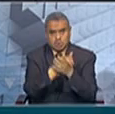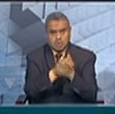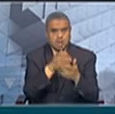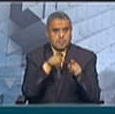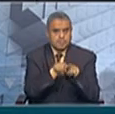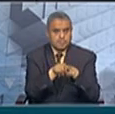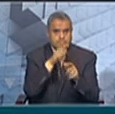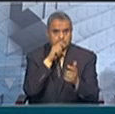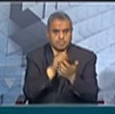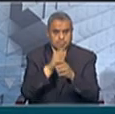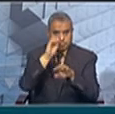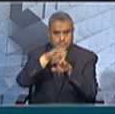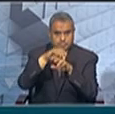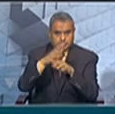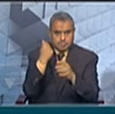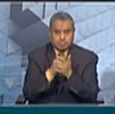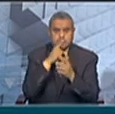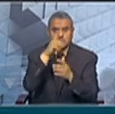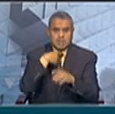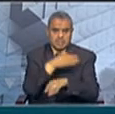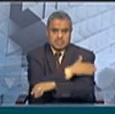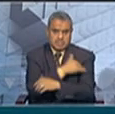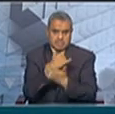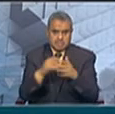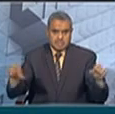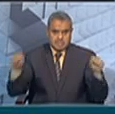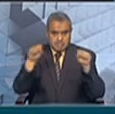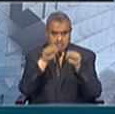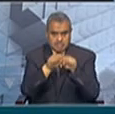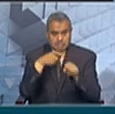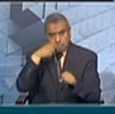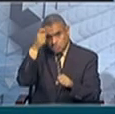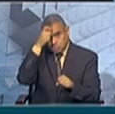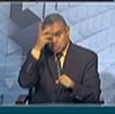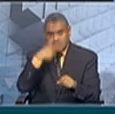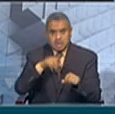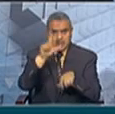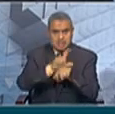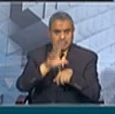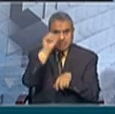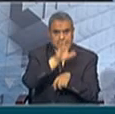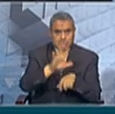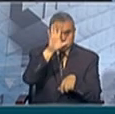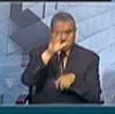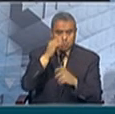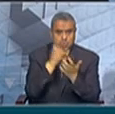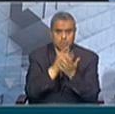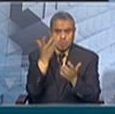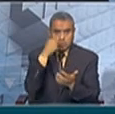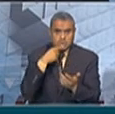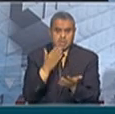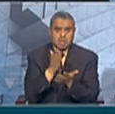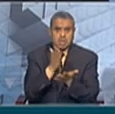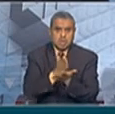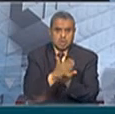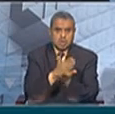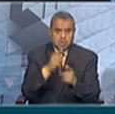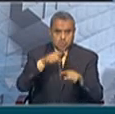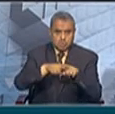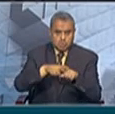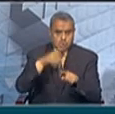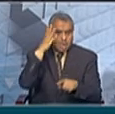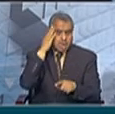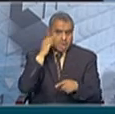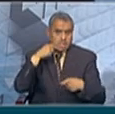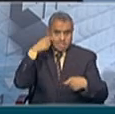تحدثت عن رغبتي في القيام بدور الوسيط بين تركيا والاتحاد الأوروبي. للأسف عندما وضعت اليونان الثقة والحوار